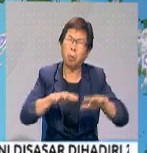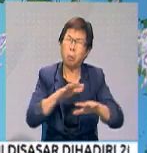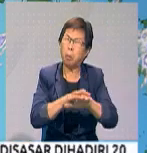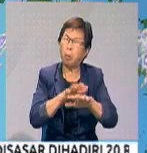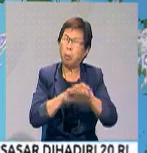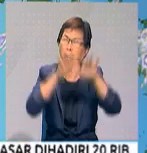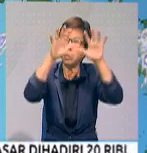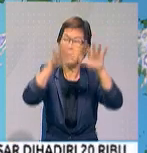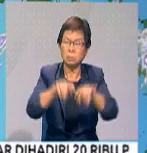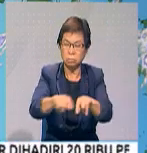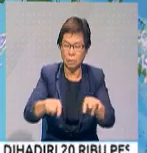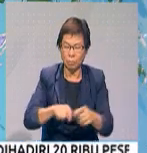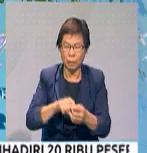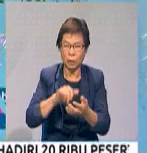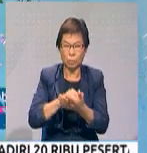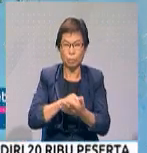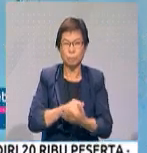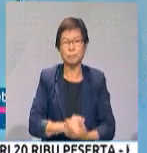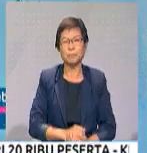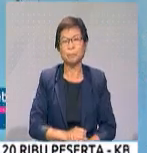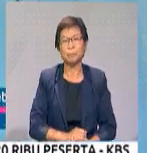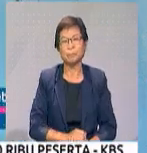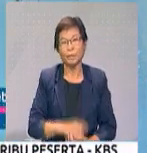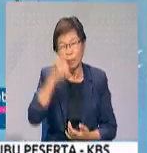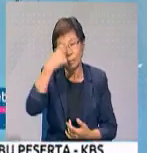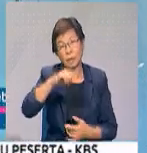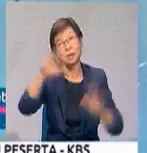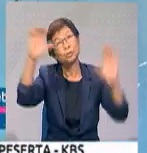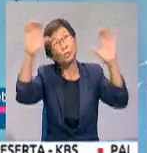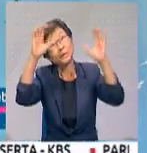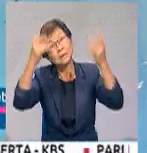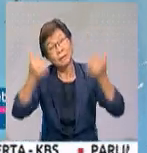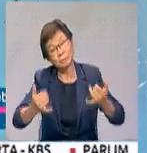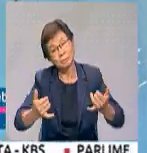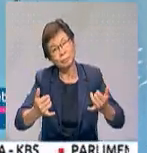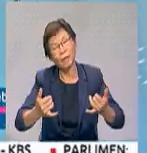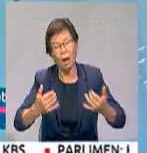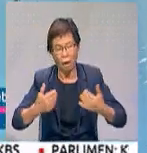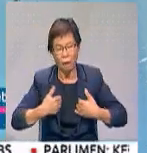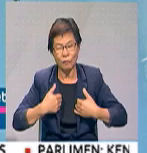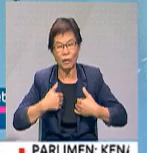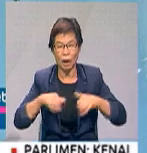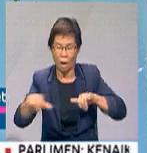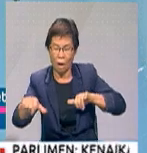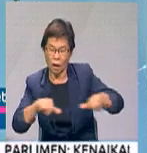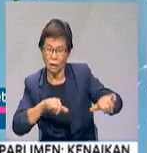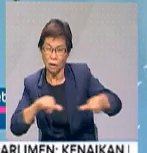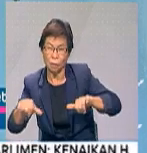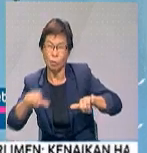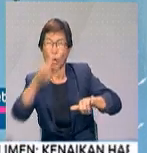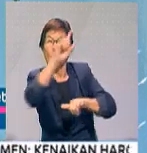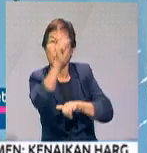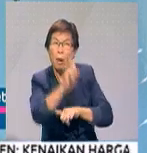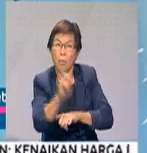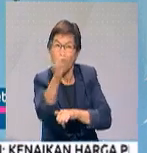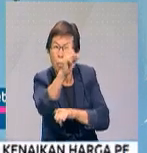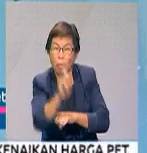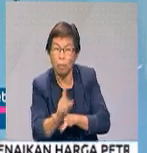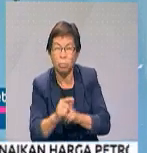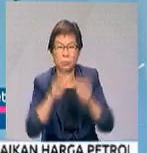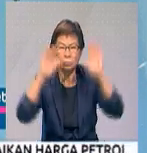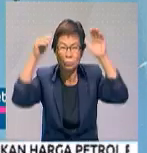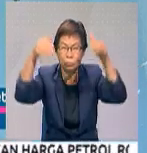di kawasan tersebut. Bagi keadaan cuaca semasa pula, terdapat aktiviti ribut petir yang lebih tertumpu